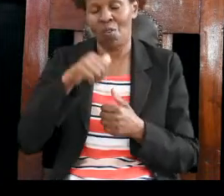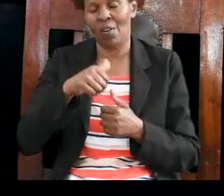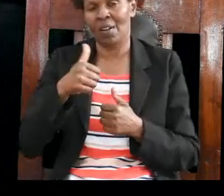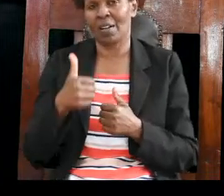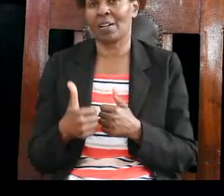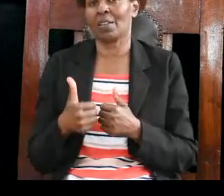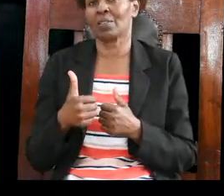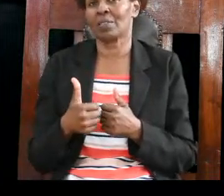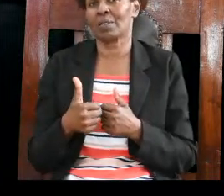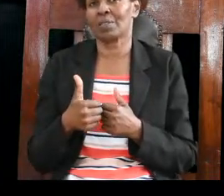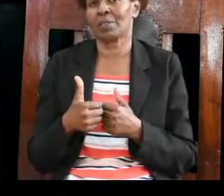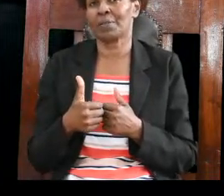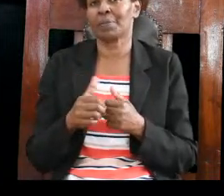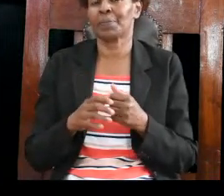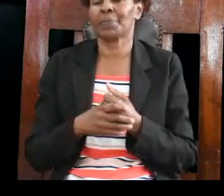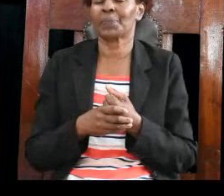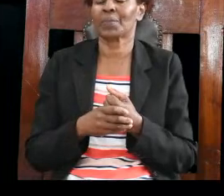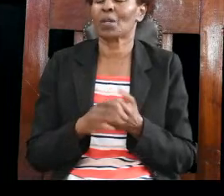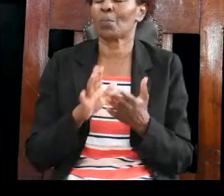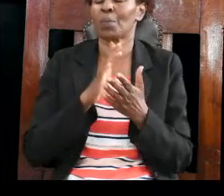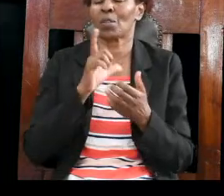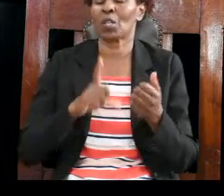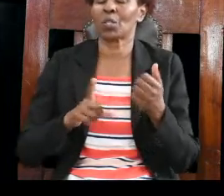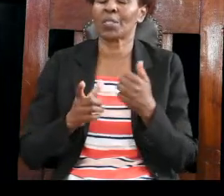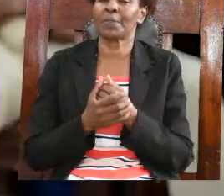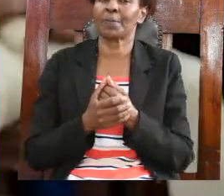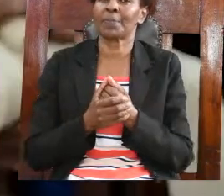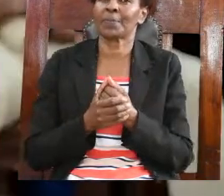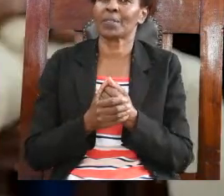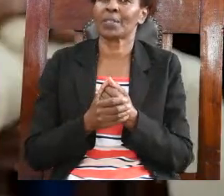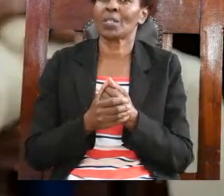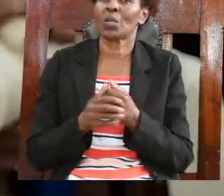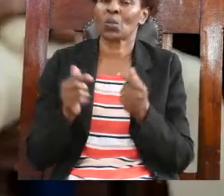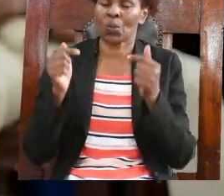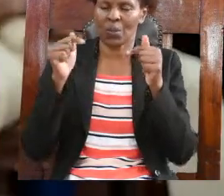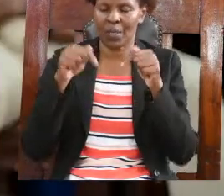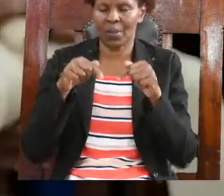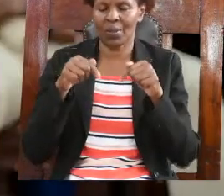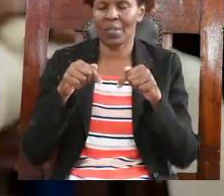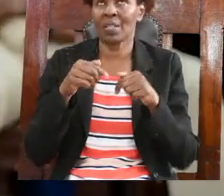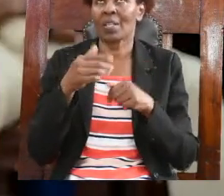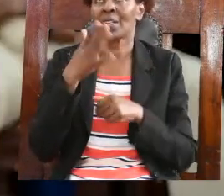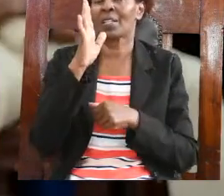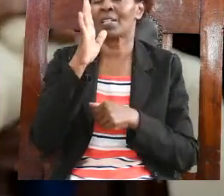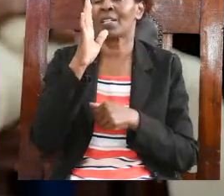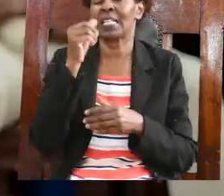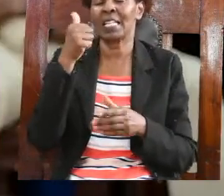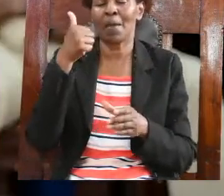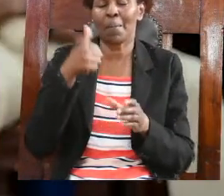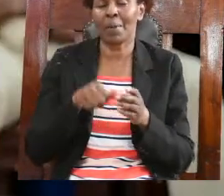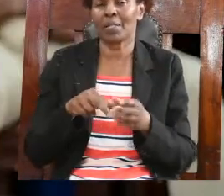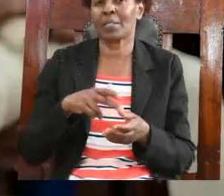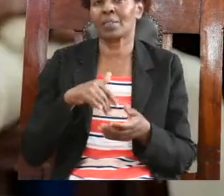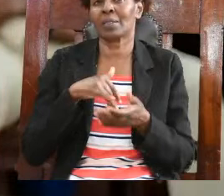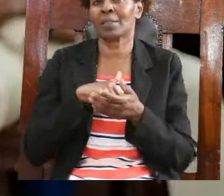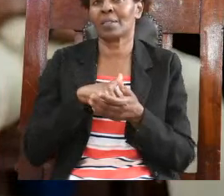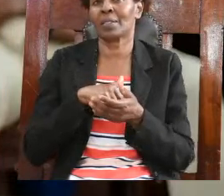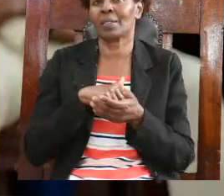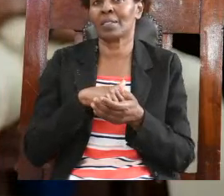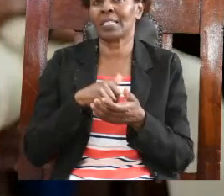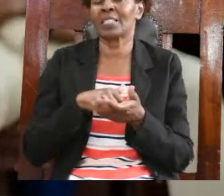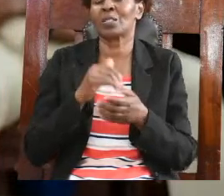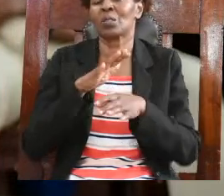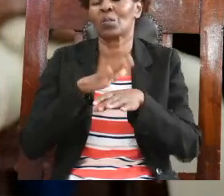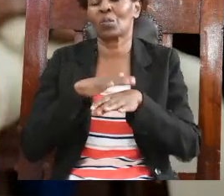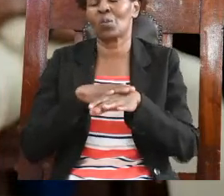mahitaji ya watu wengine. Praise be to God. Na siku ya leo, Mwenyezi Mungu anatukumbusha ya kwamba pia ni